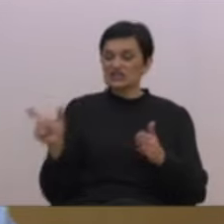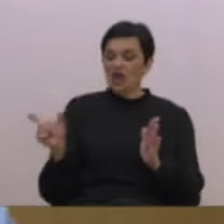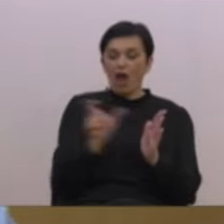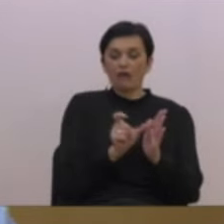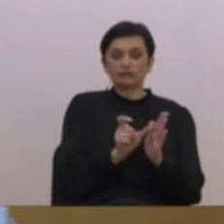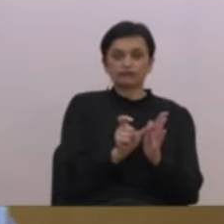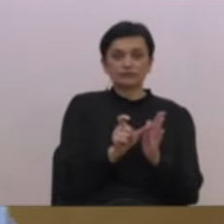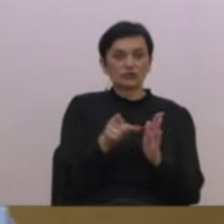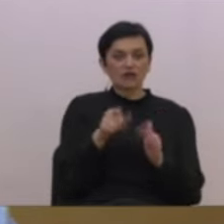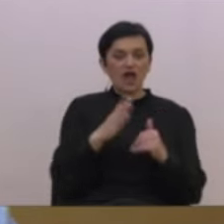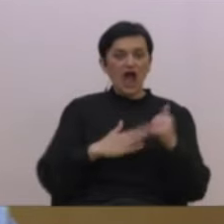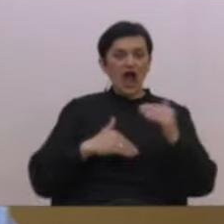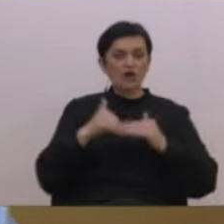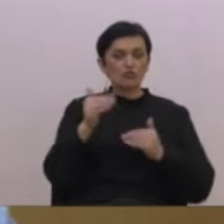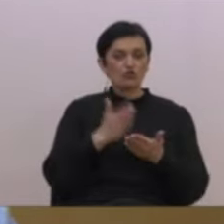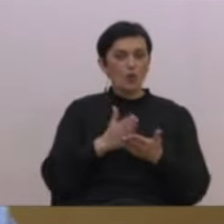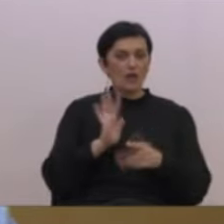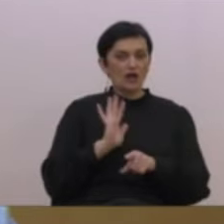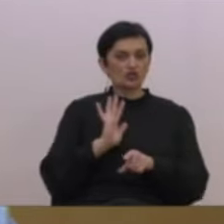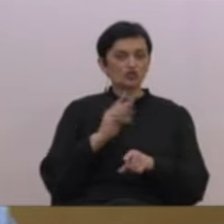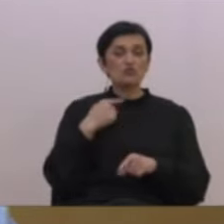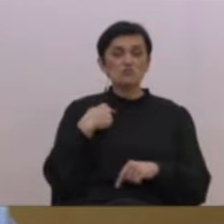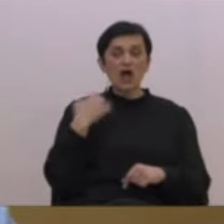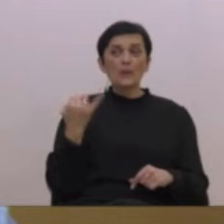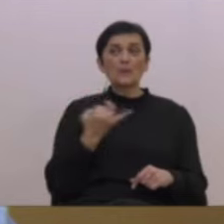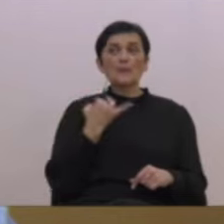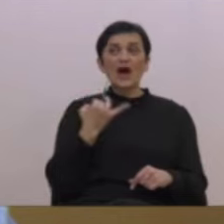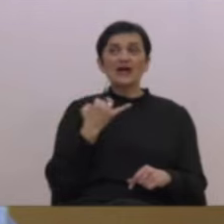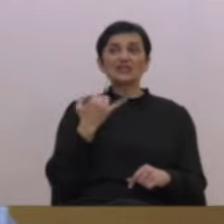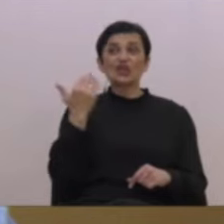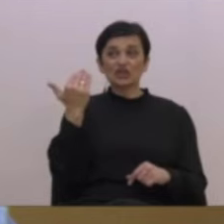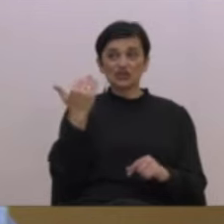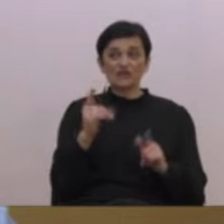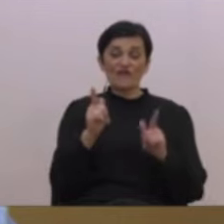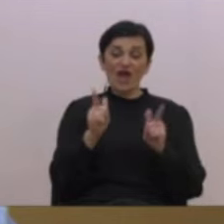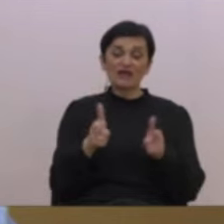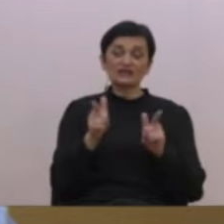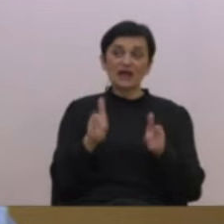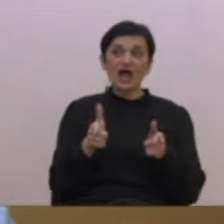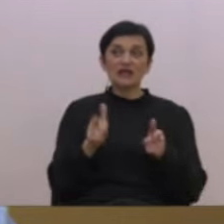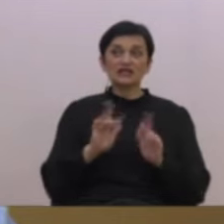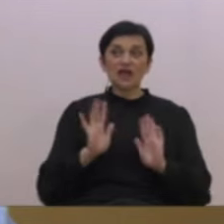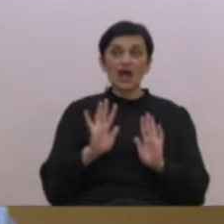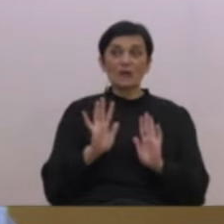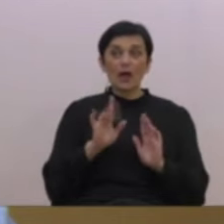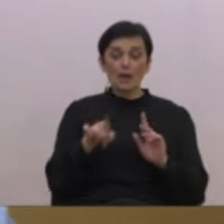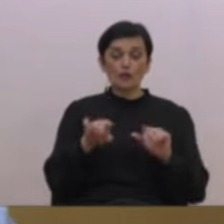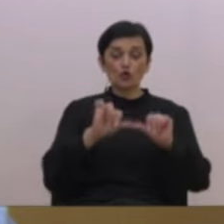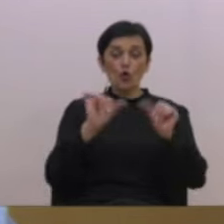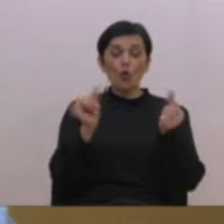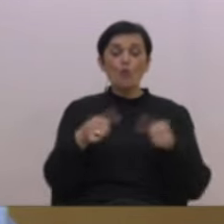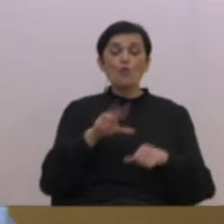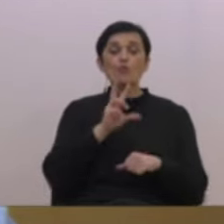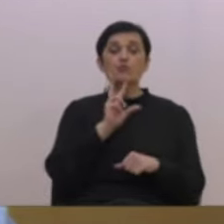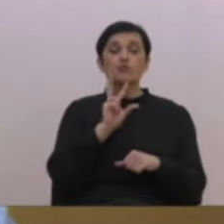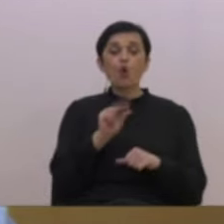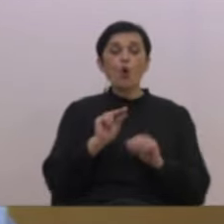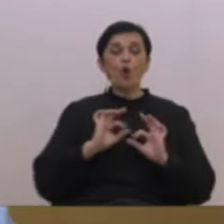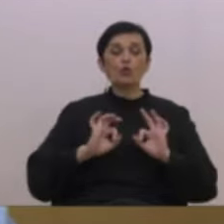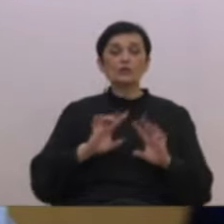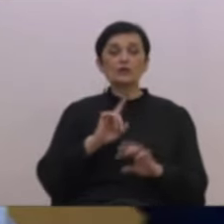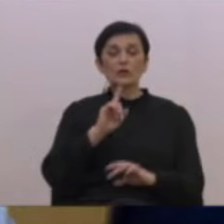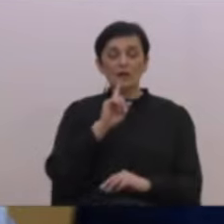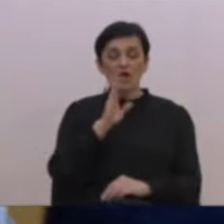arian araprofesionalebi. Mă mai interesează tkven etakhmebit tu ara am formulirebas, rats